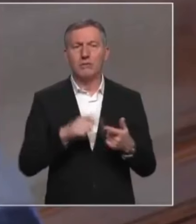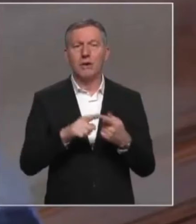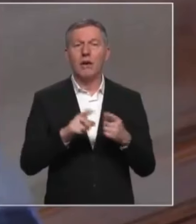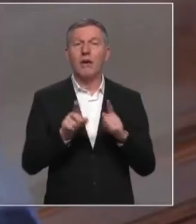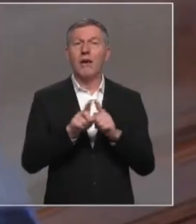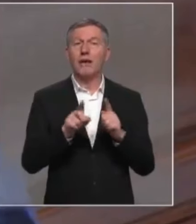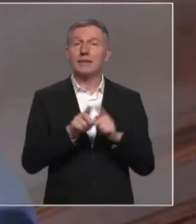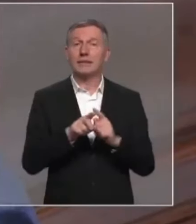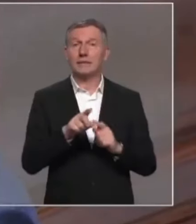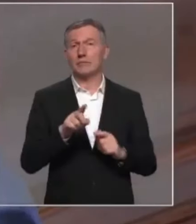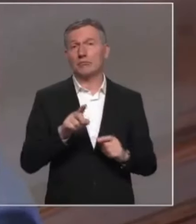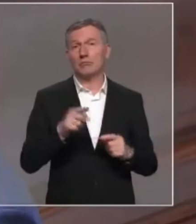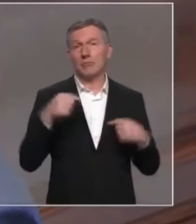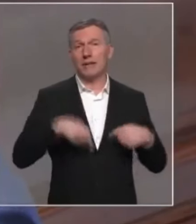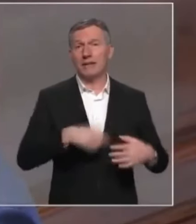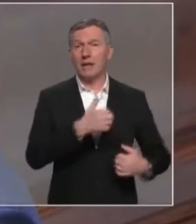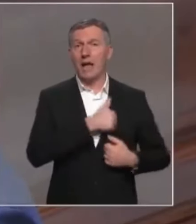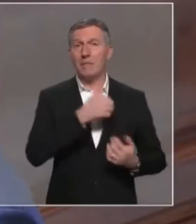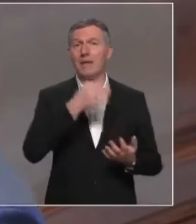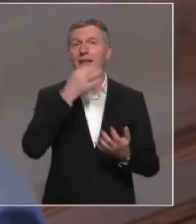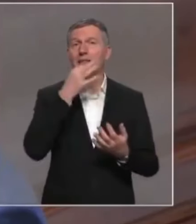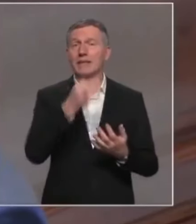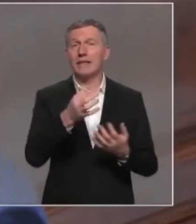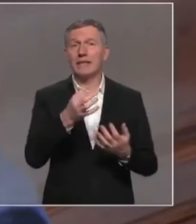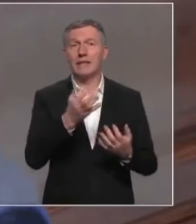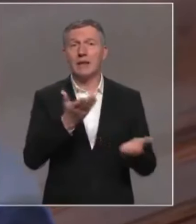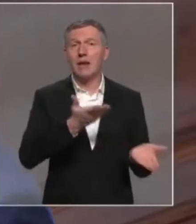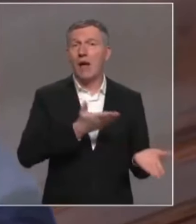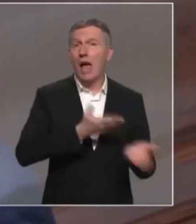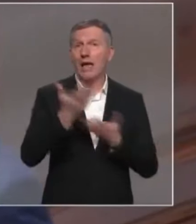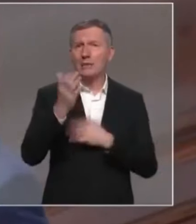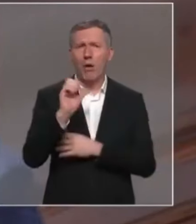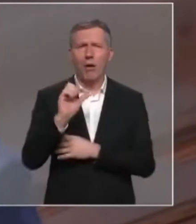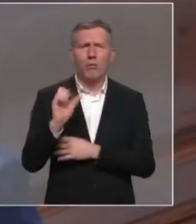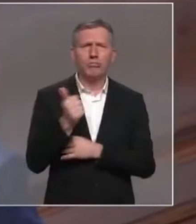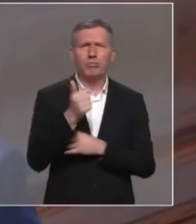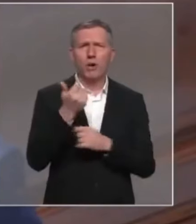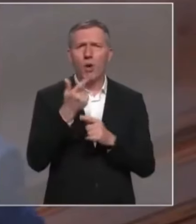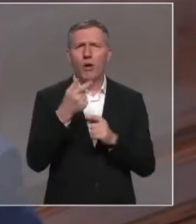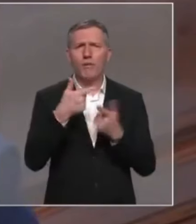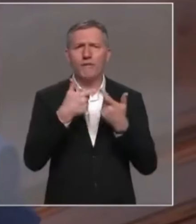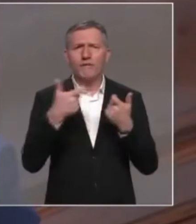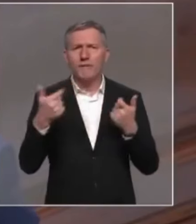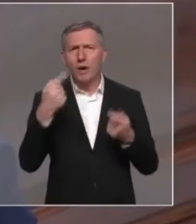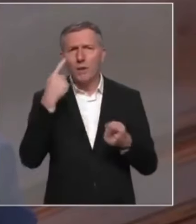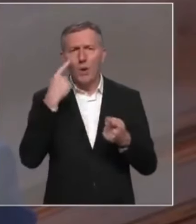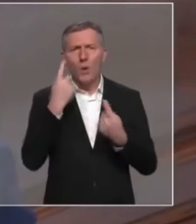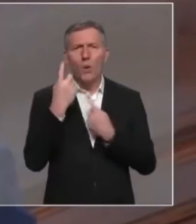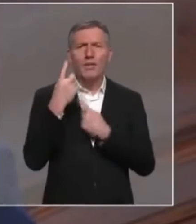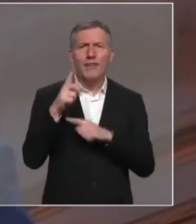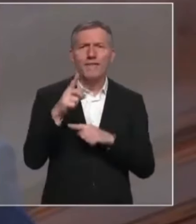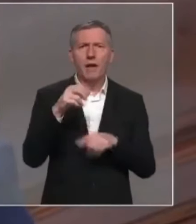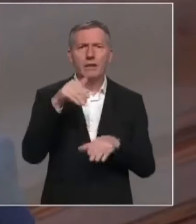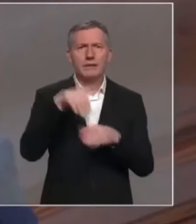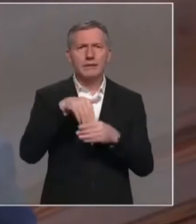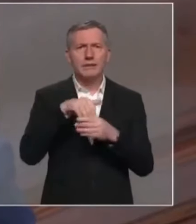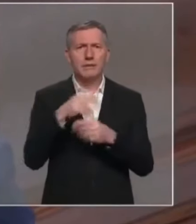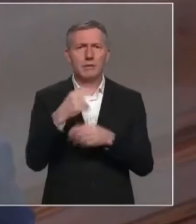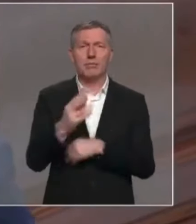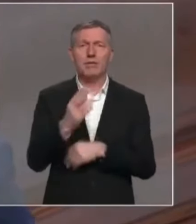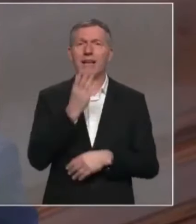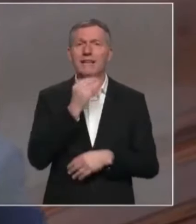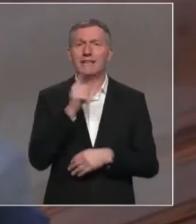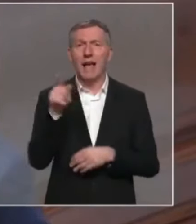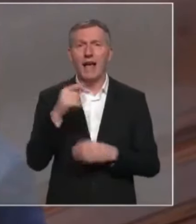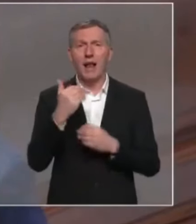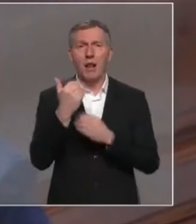Sébastien Lecornu l'a dit aussi, nos exportations sont essentiellement des composants qui servent au système de défense israélien, à son dôme